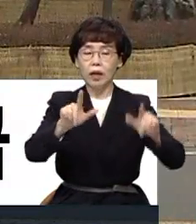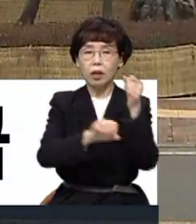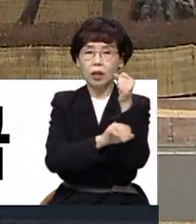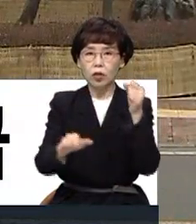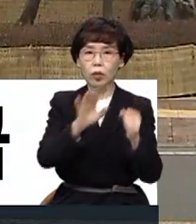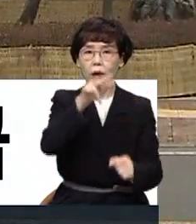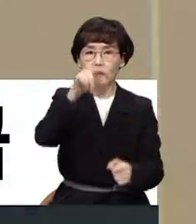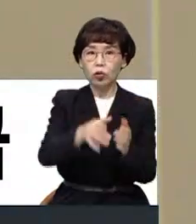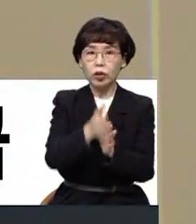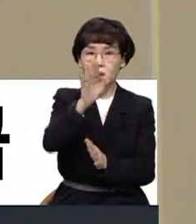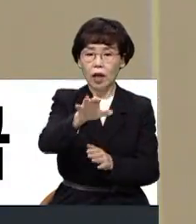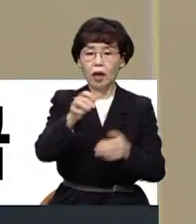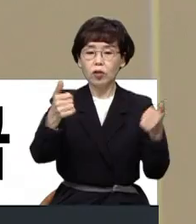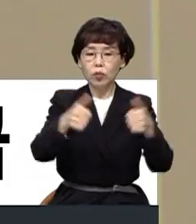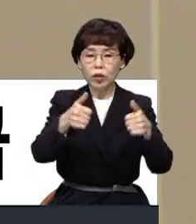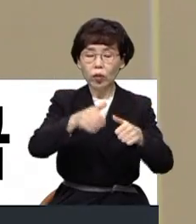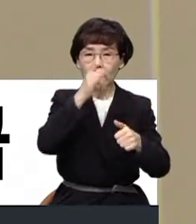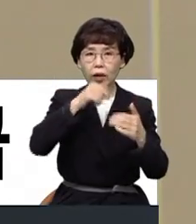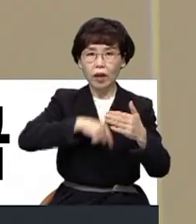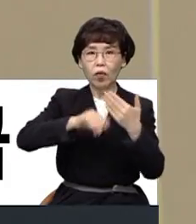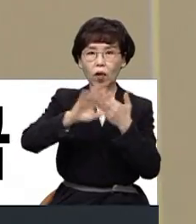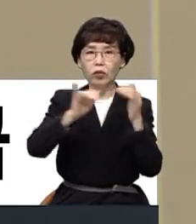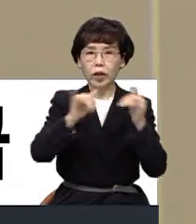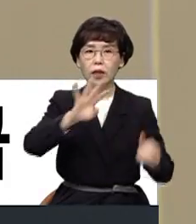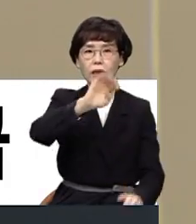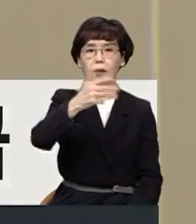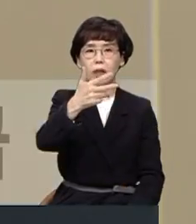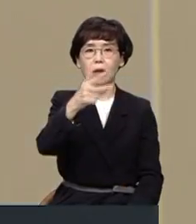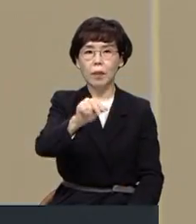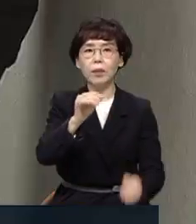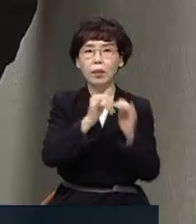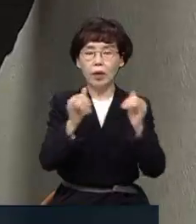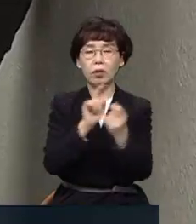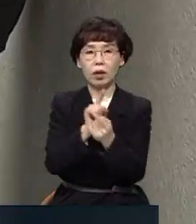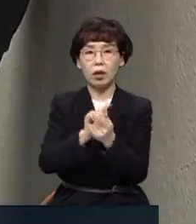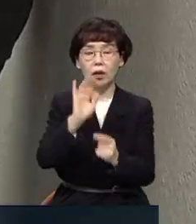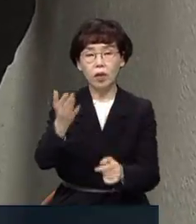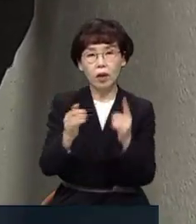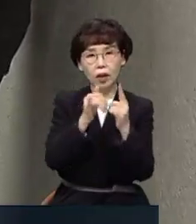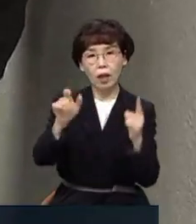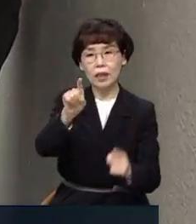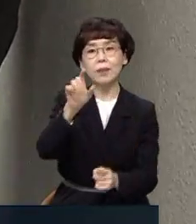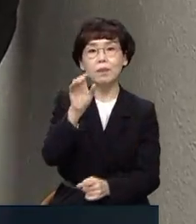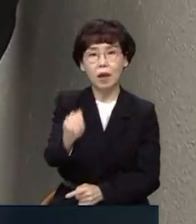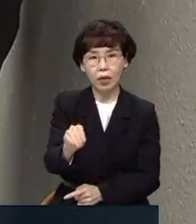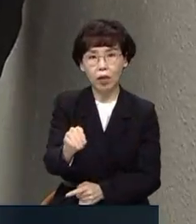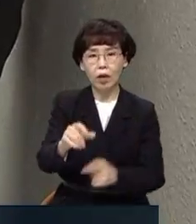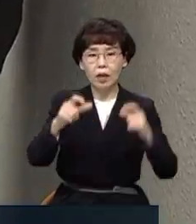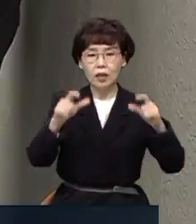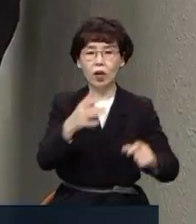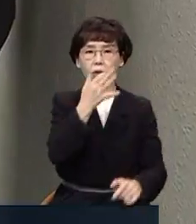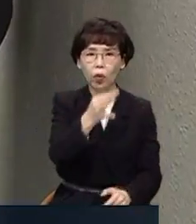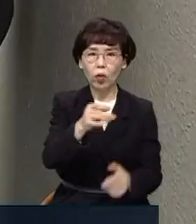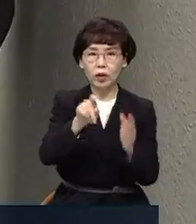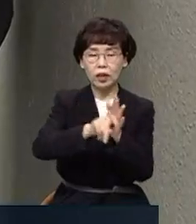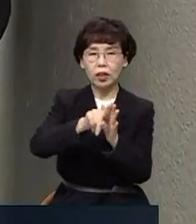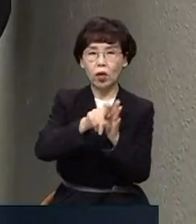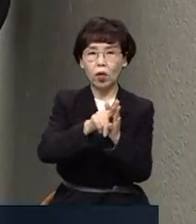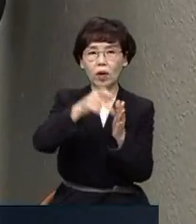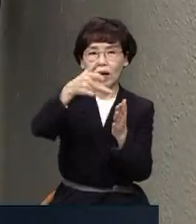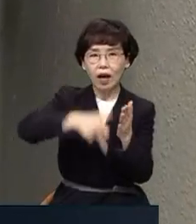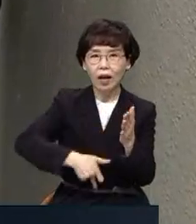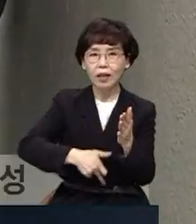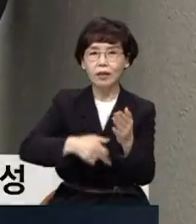파주시에 주민등록을 둔 내 외국인 47만 명 입니다 1인당 10만원씩 지역화 편하 신용카드 포인트로